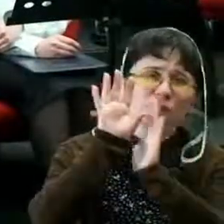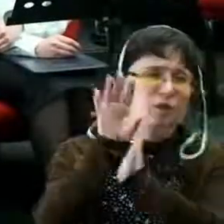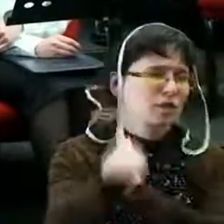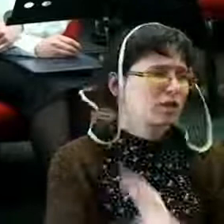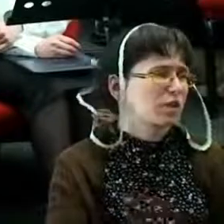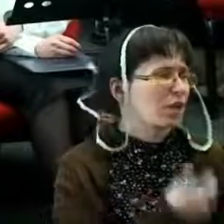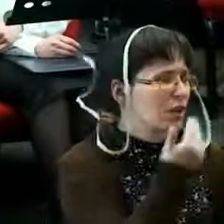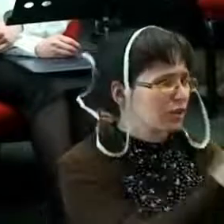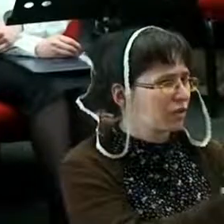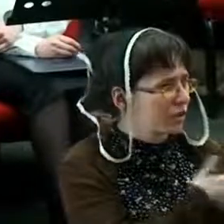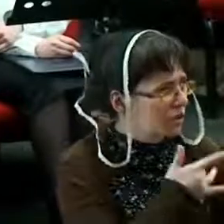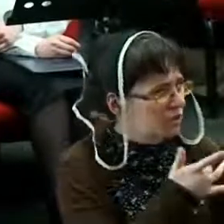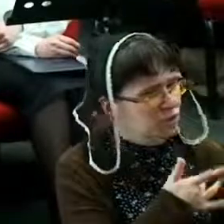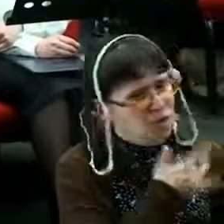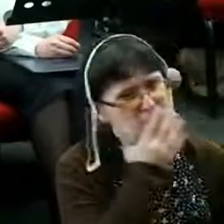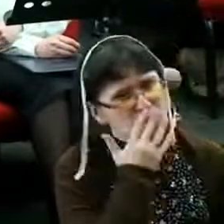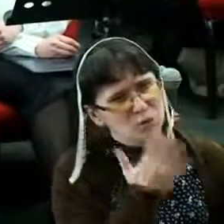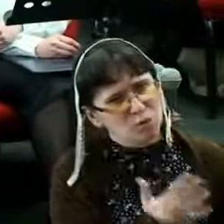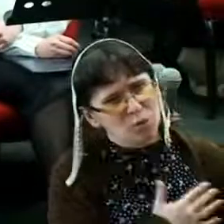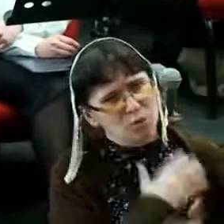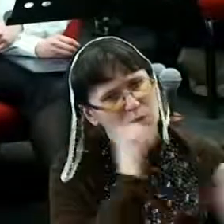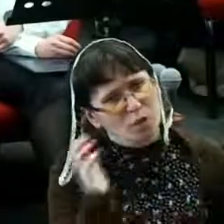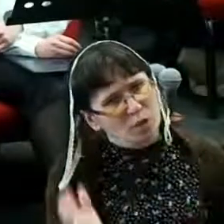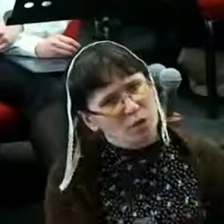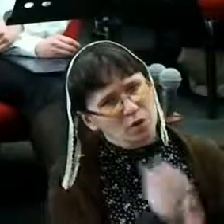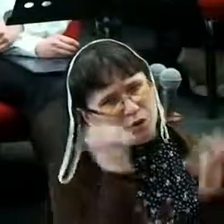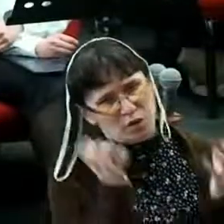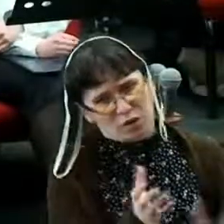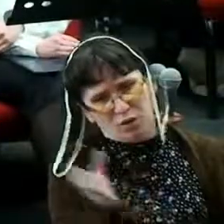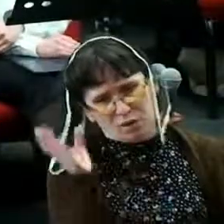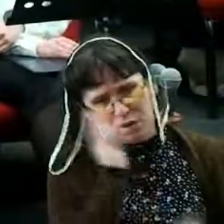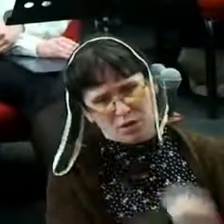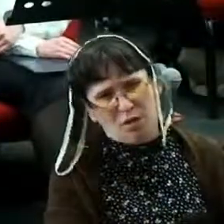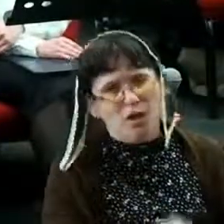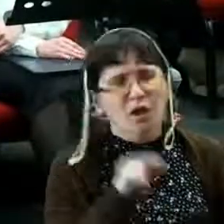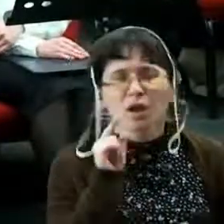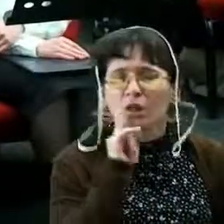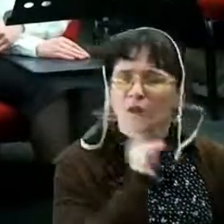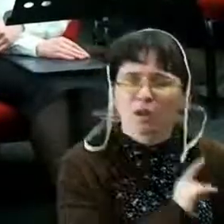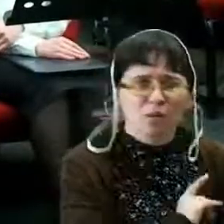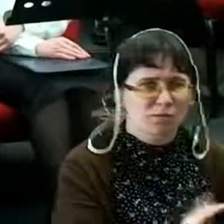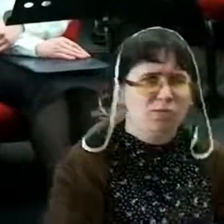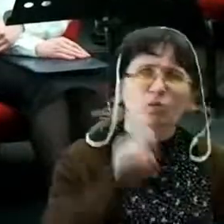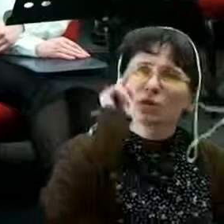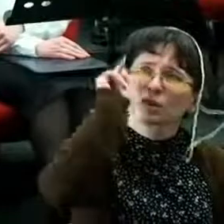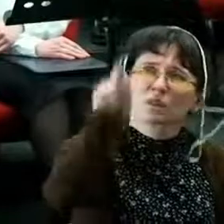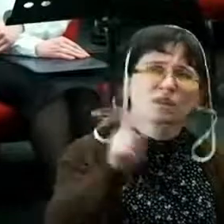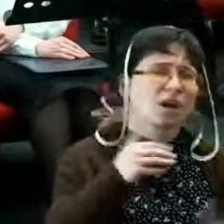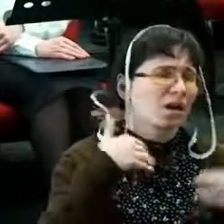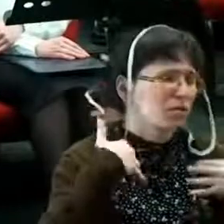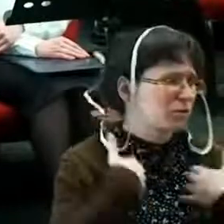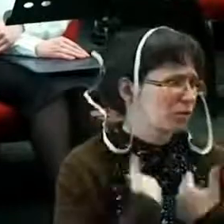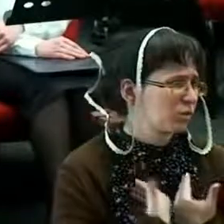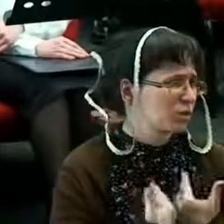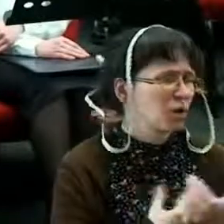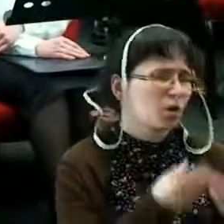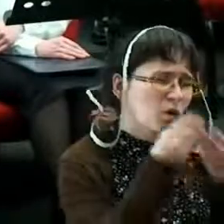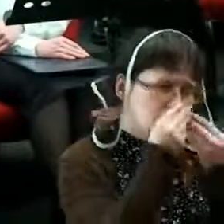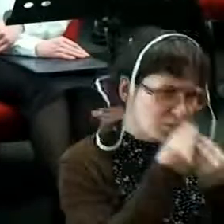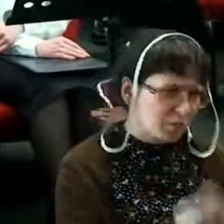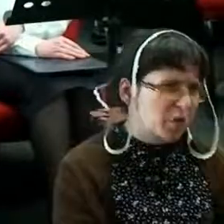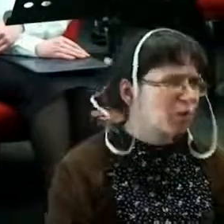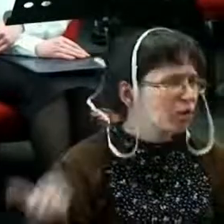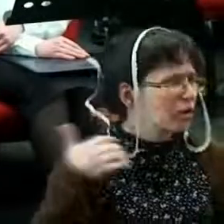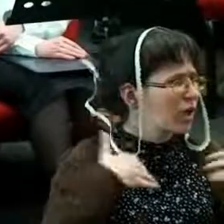серці любов мою зберегла. Не буде тут смутку, минуть всі жалі, і ти